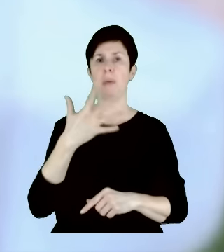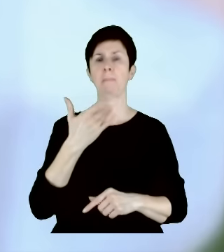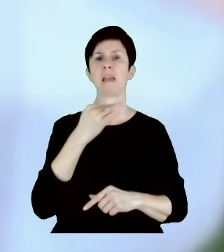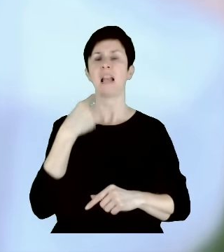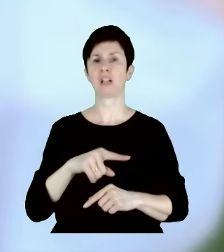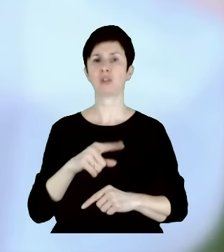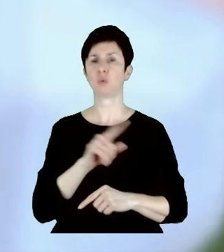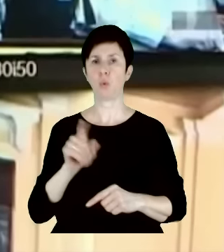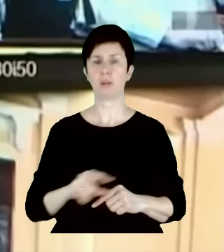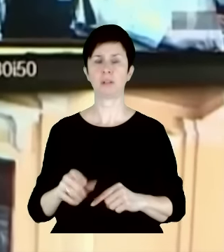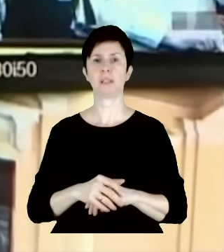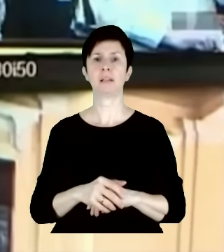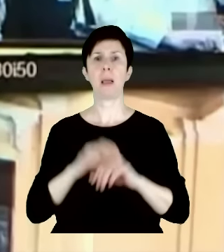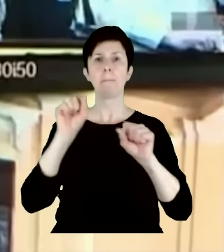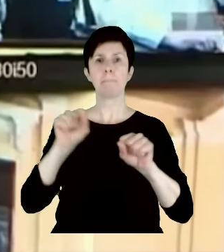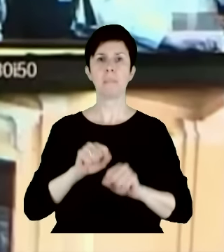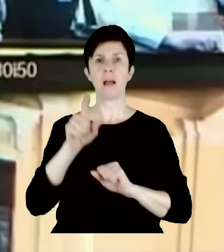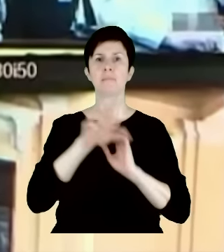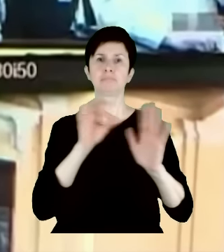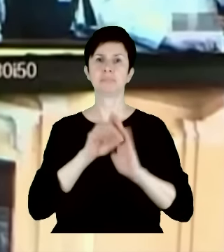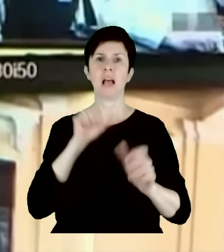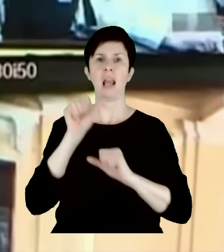słupów wyprowadzono z jednego z tamtejszych banków w latach